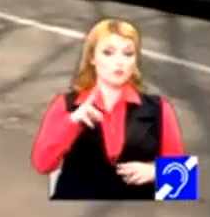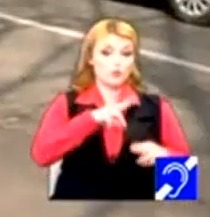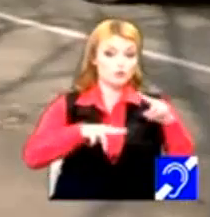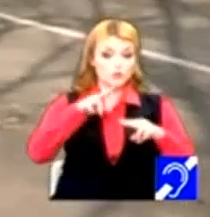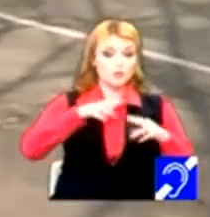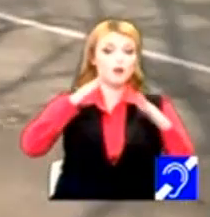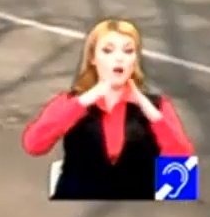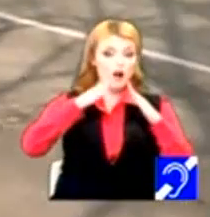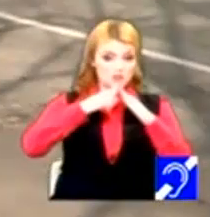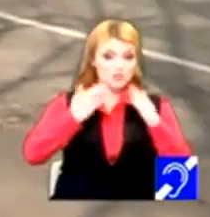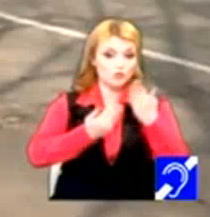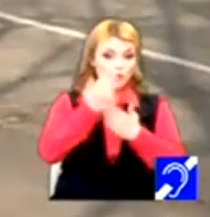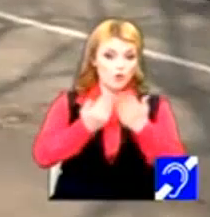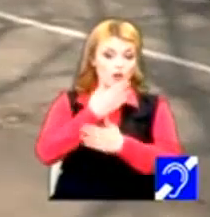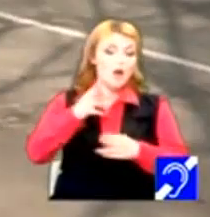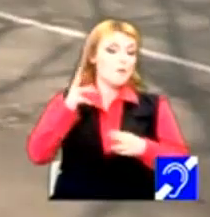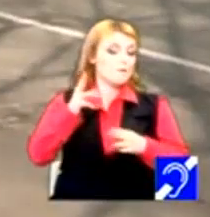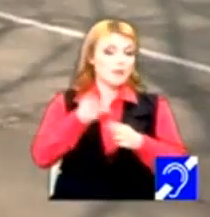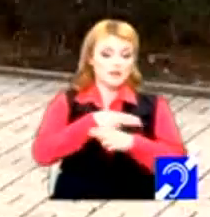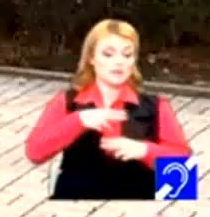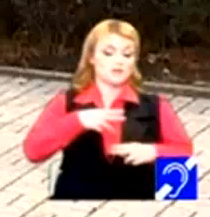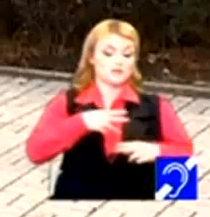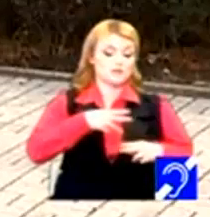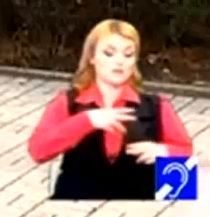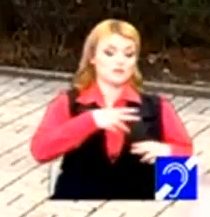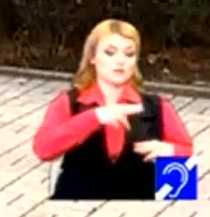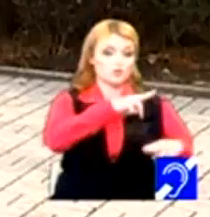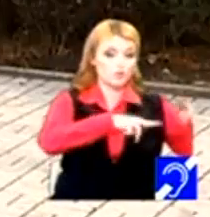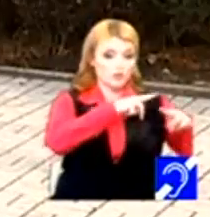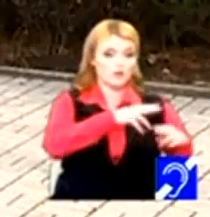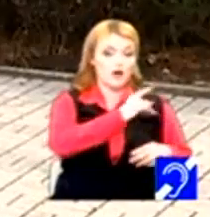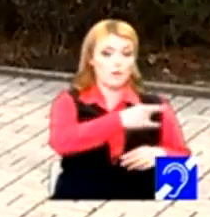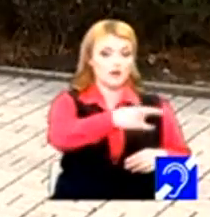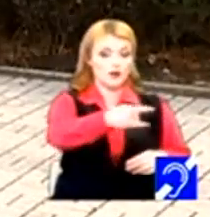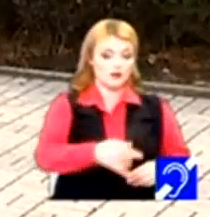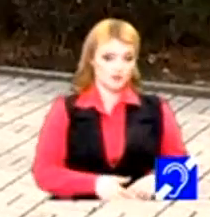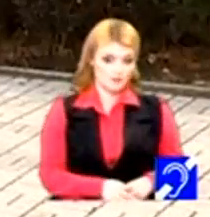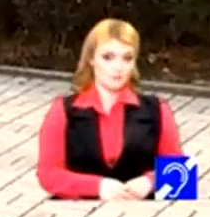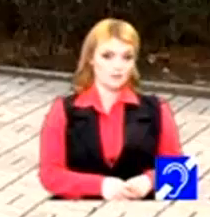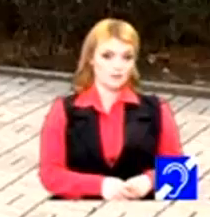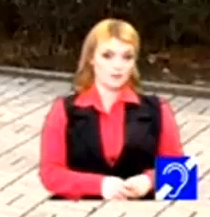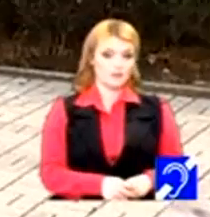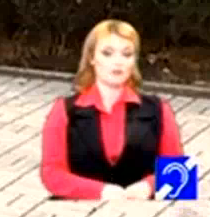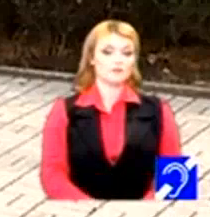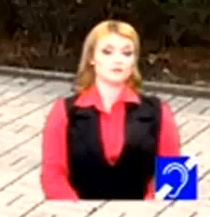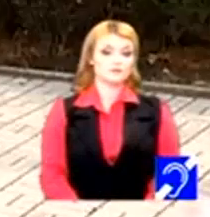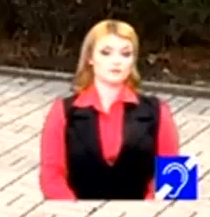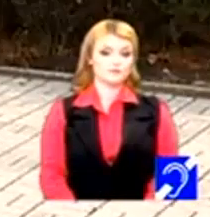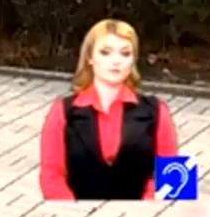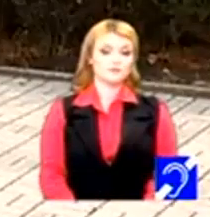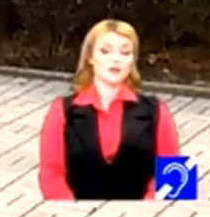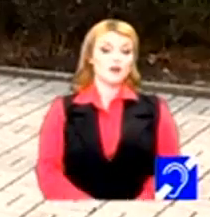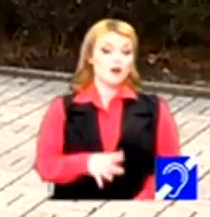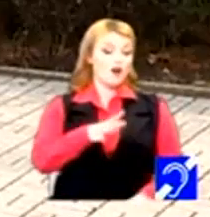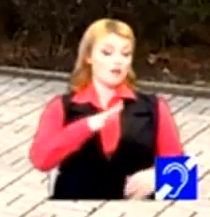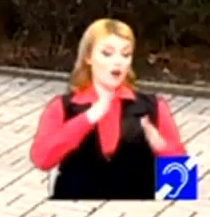fără a se crea și locuri de parcare obligatorii prin lege. Aceste 60.000 de apartamente, noi le-am înghesuit peste celelalte